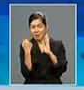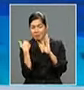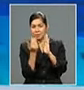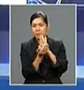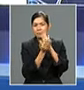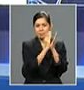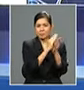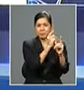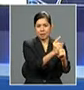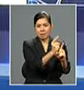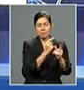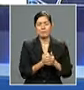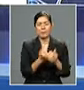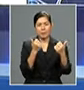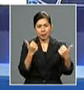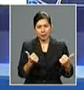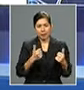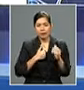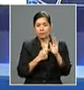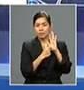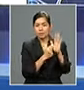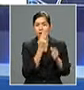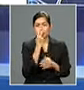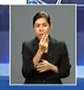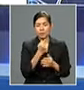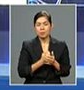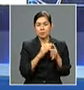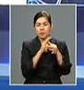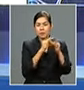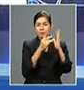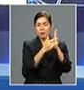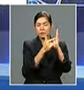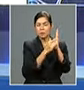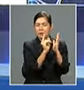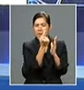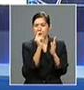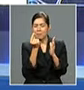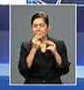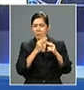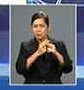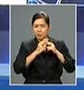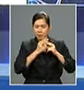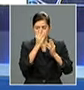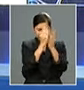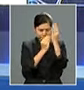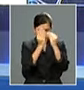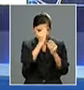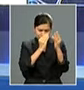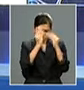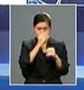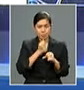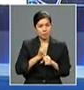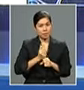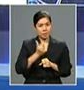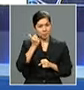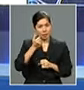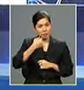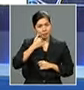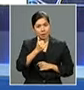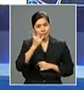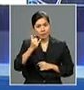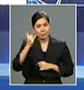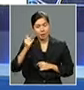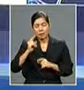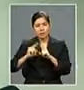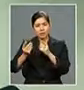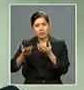ค่ะวันนี้ค่ะเรามีตัวอย่างของการนำเทคโนโลยีมาใช้ให้เรียนได้ด้วยตนเองและยังเรียนได้ทุกที่ทุกเวลาอีกด้วยทีมงานไอที